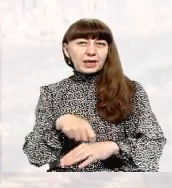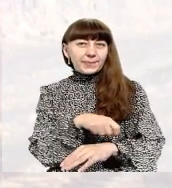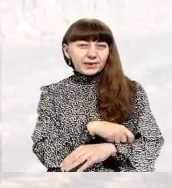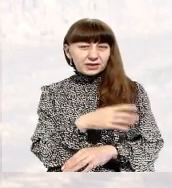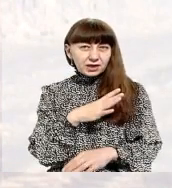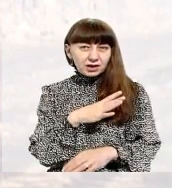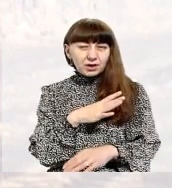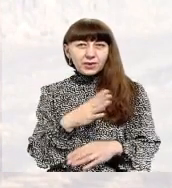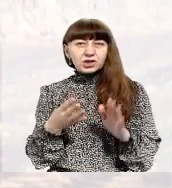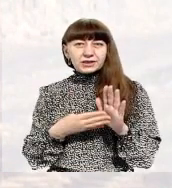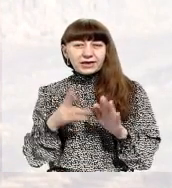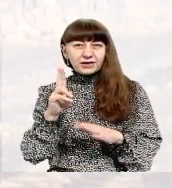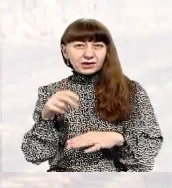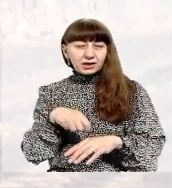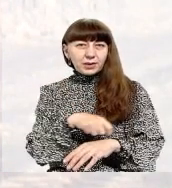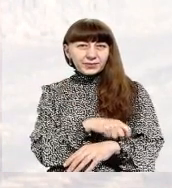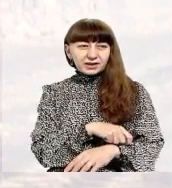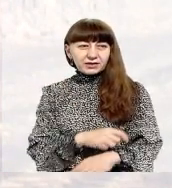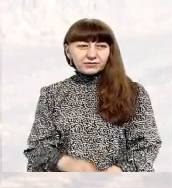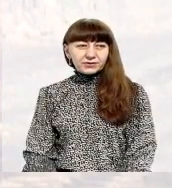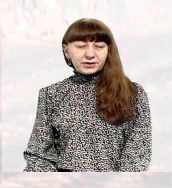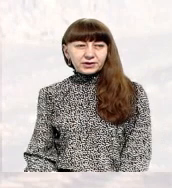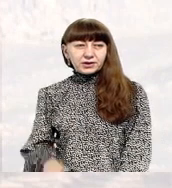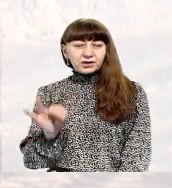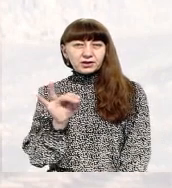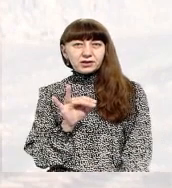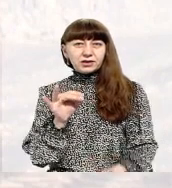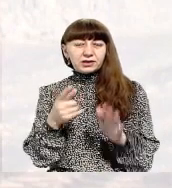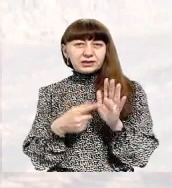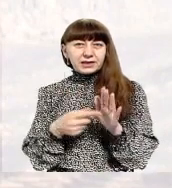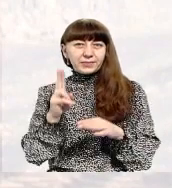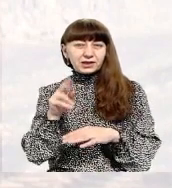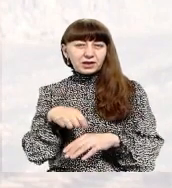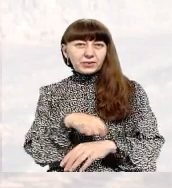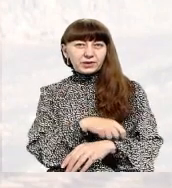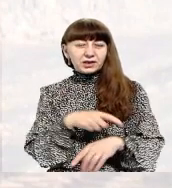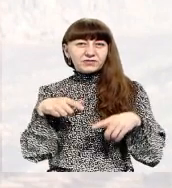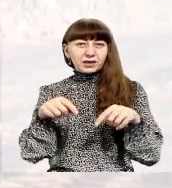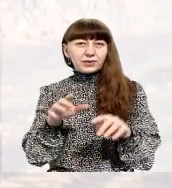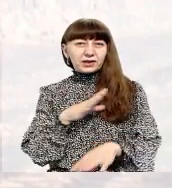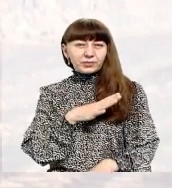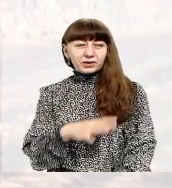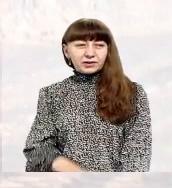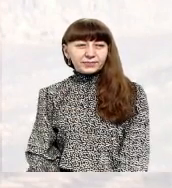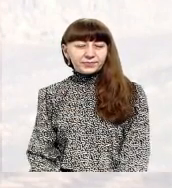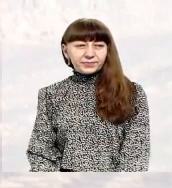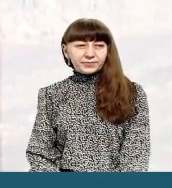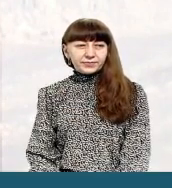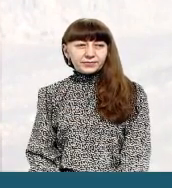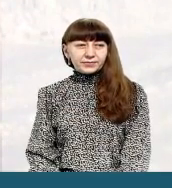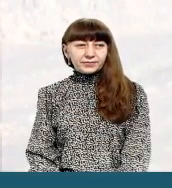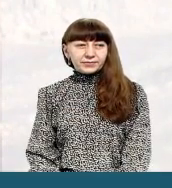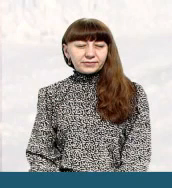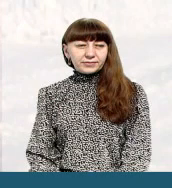Құнан бәйгеге 7 шақырым башабат, 10 шақты қатысушы бар. Және топ бәйгеге 10 шақырым